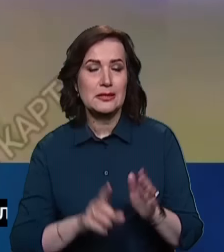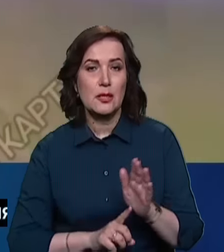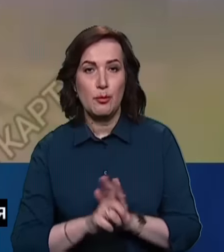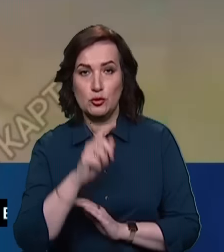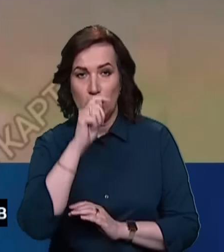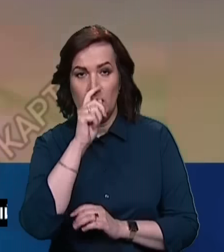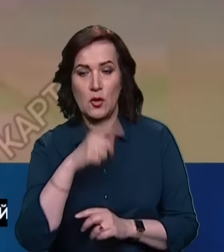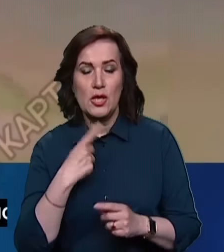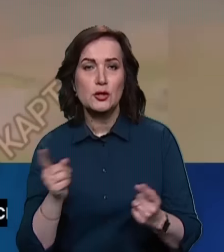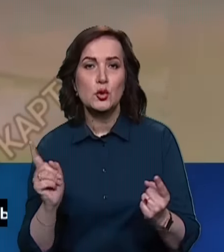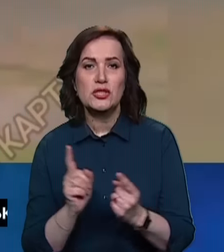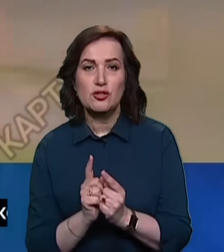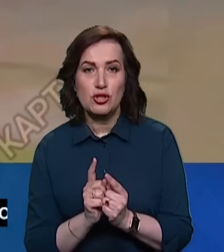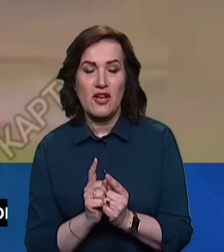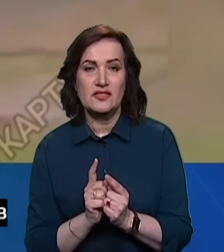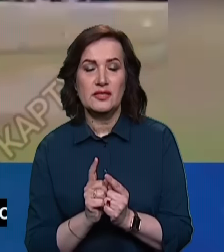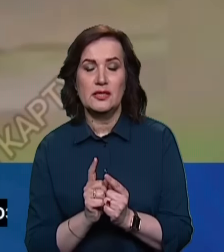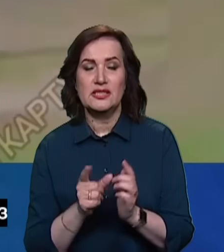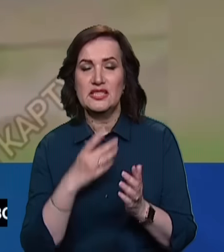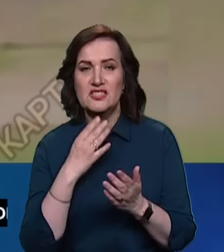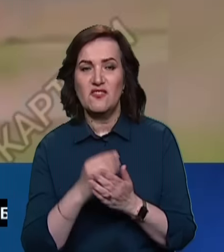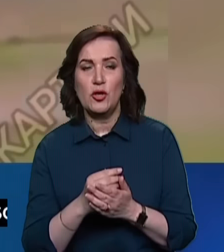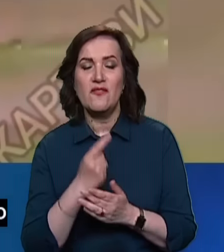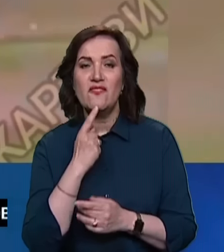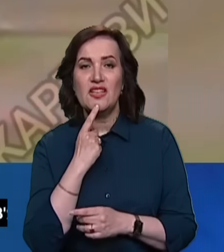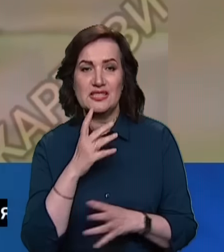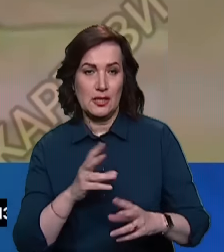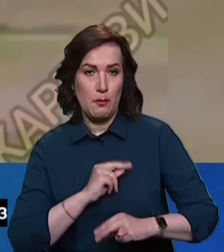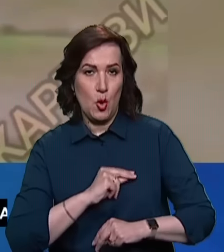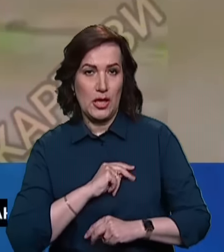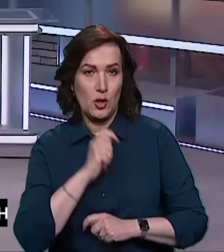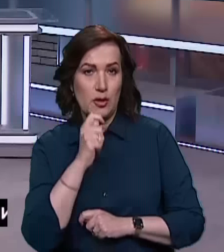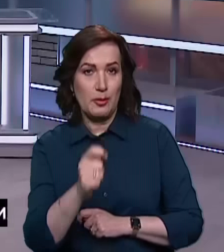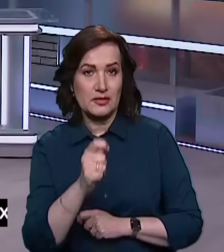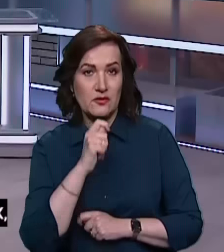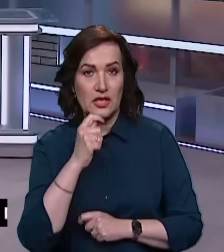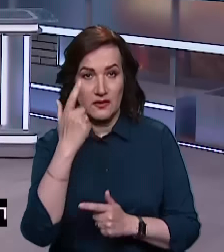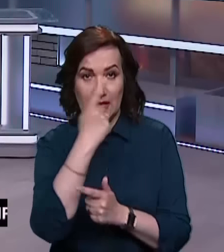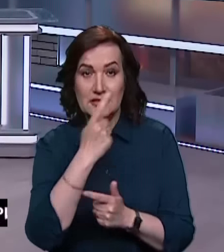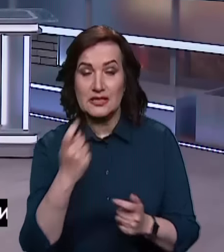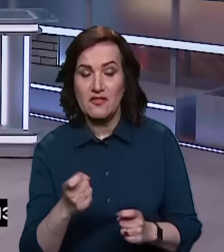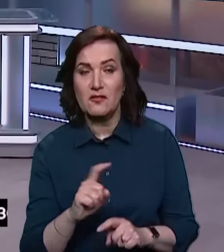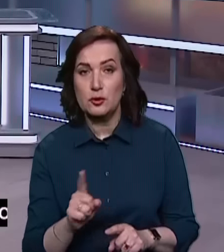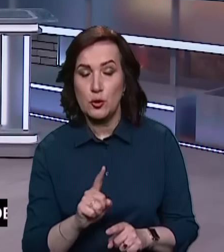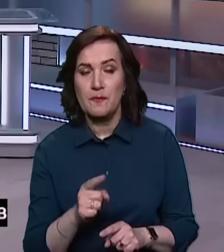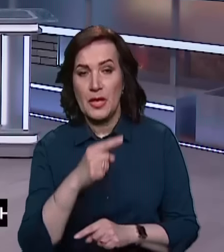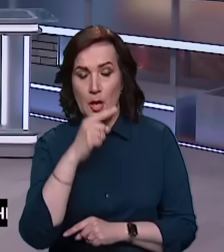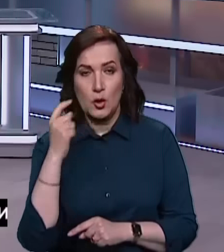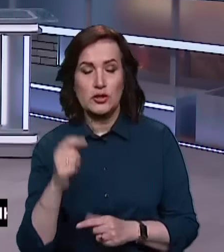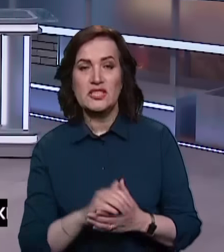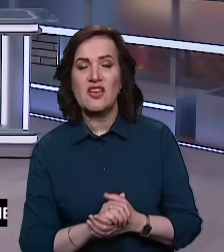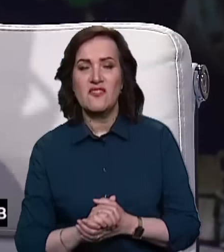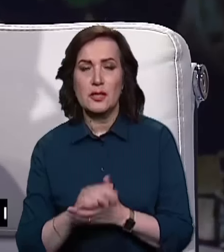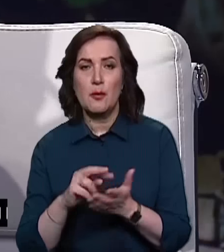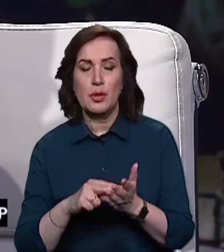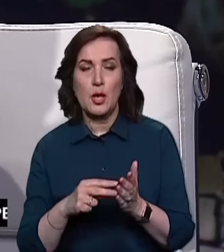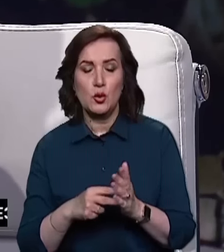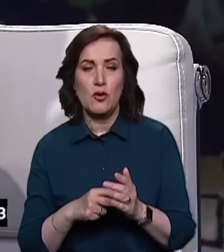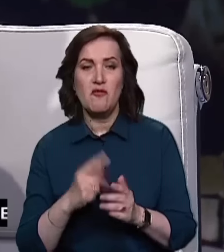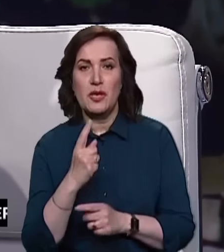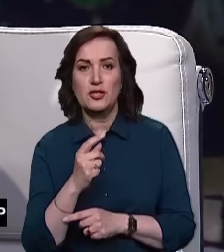початку квітня, коли він зустрічався з своїм фінським колегою на прес-конференції, і він заявив, що Російська Федерація планує